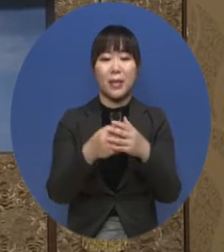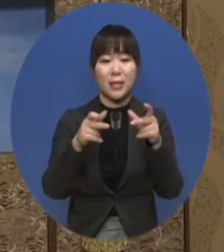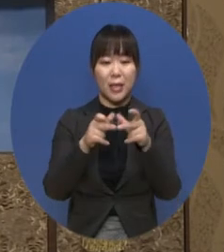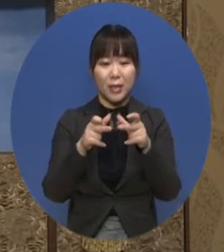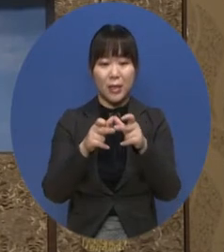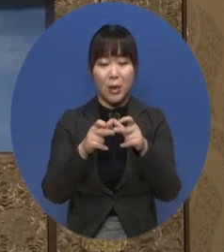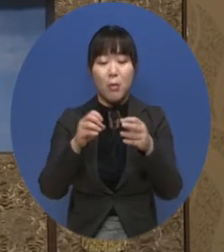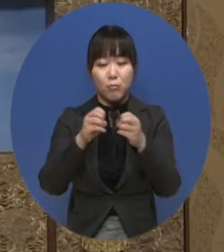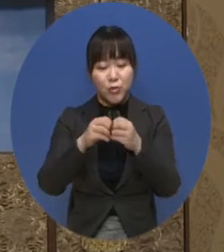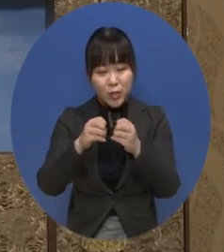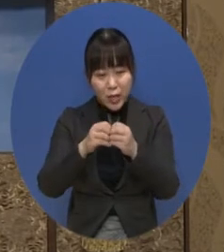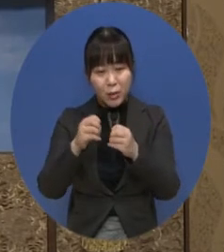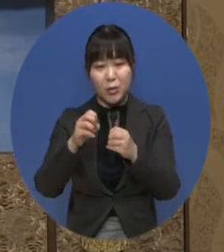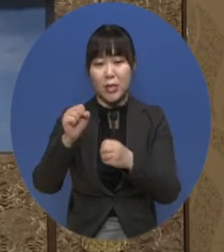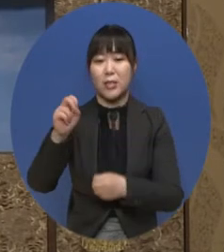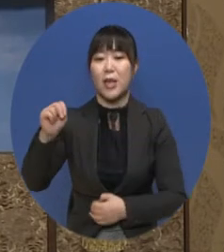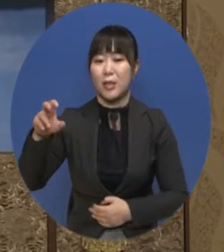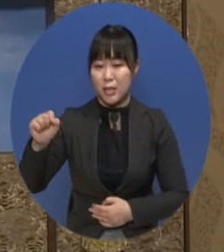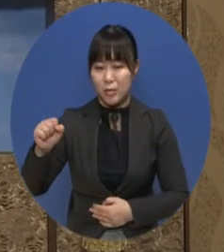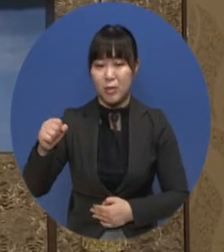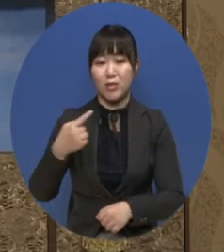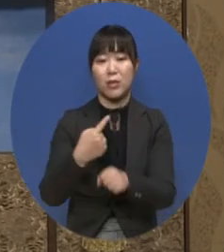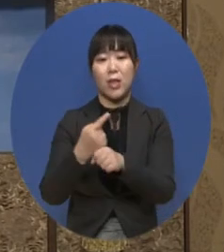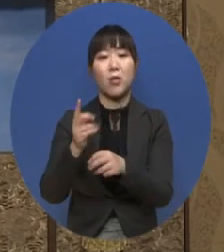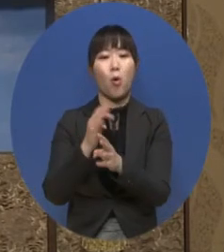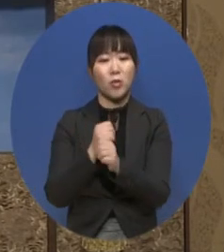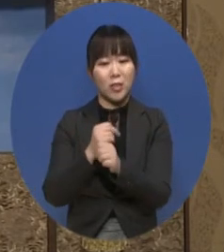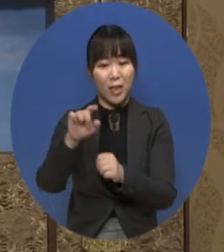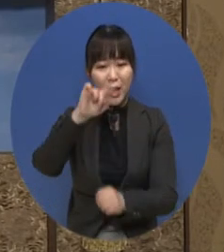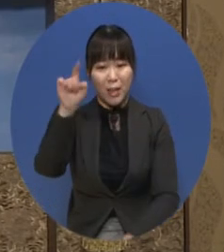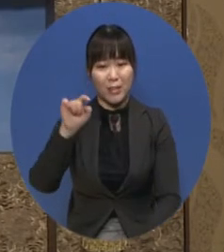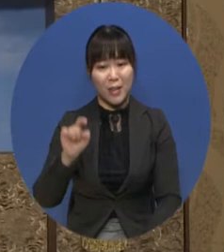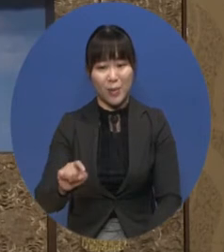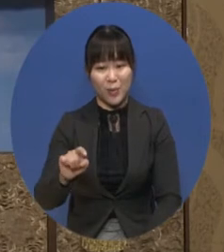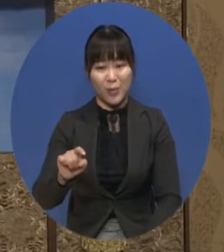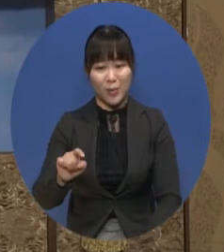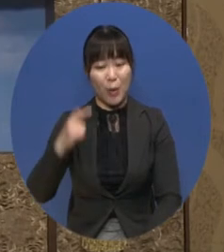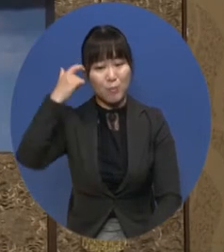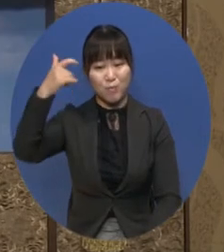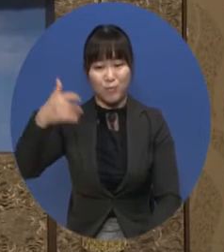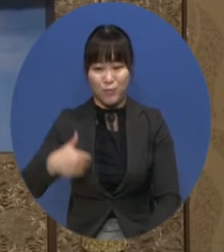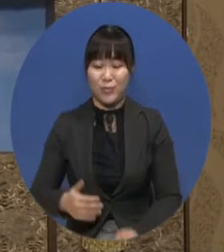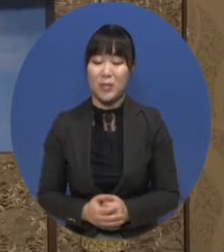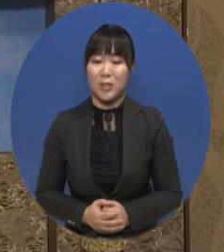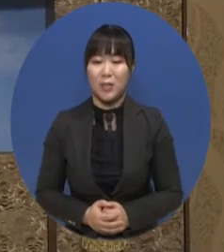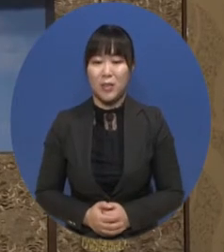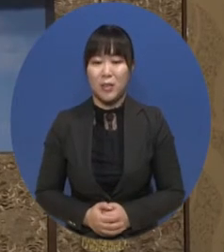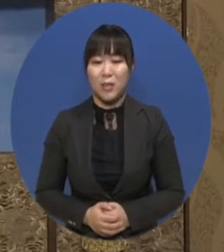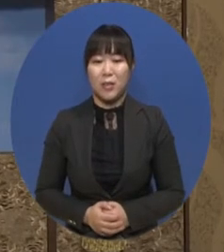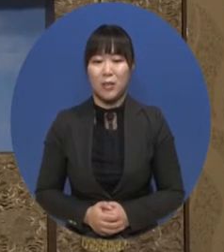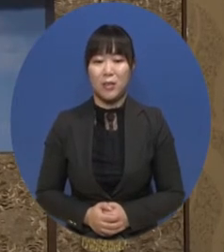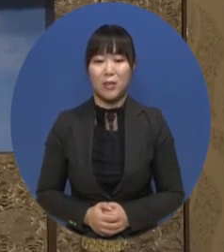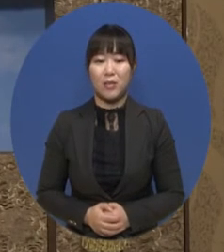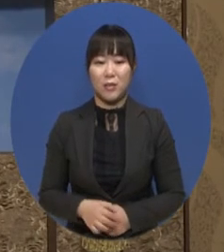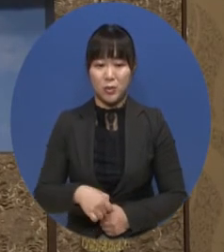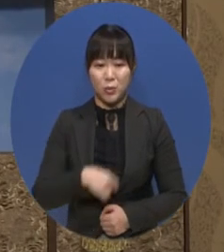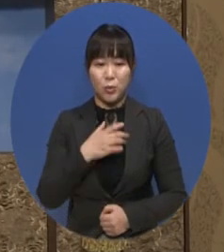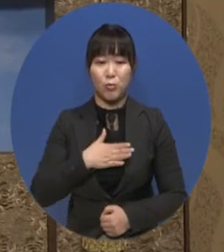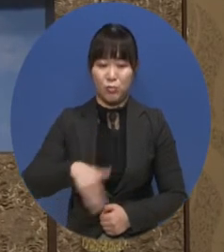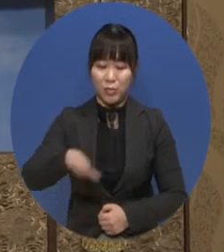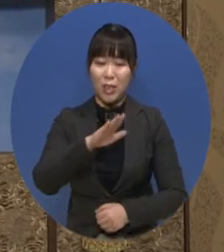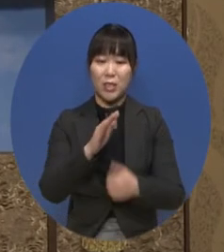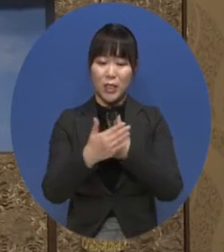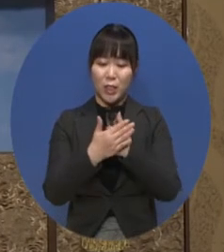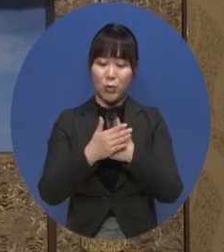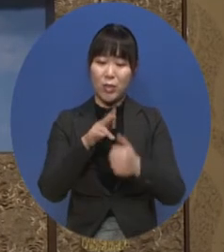발달장애인분들이 문자나 SNS로 내년엔 언제 하냐요 라고 하더라고요. 근데 사실은 저희가